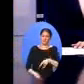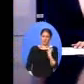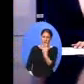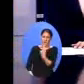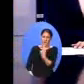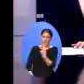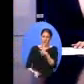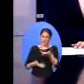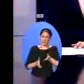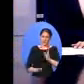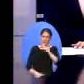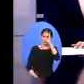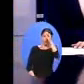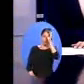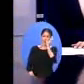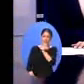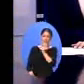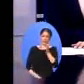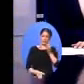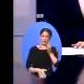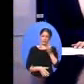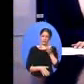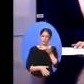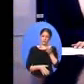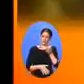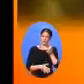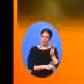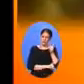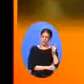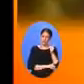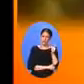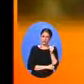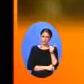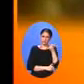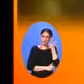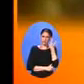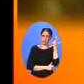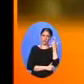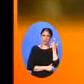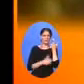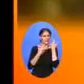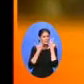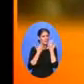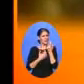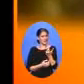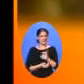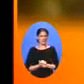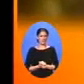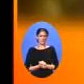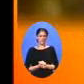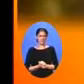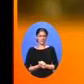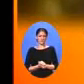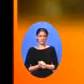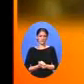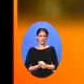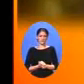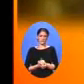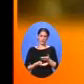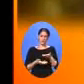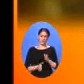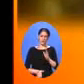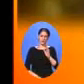ומצער כשבנך, כשהוא היה בצבא, התאבד. את ספרי לנו על, על מה שקרה. רן,